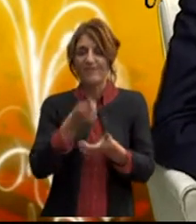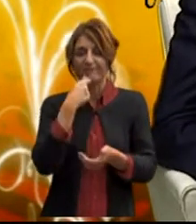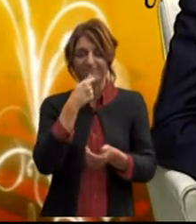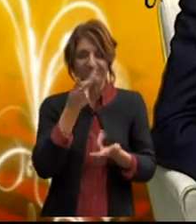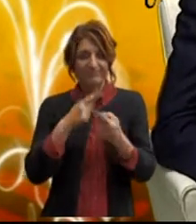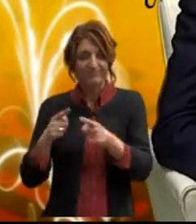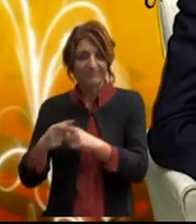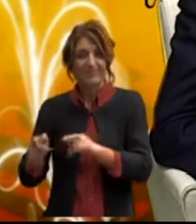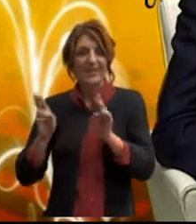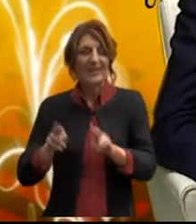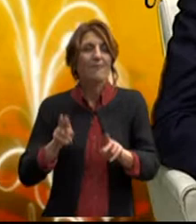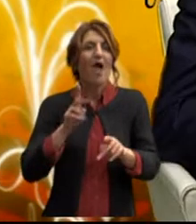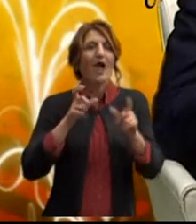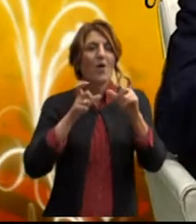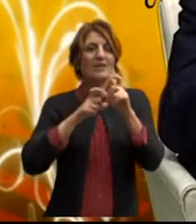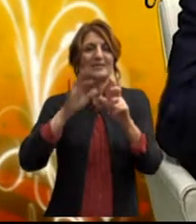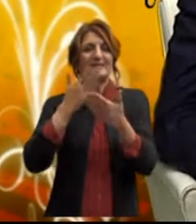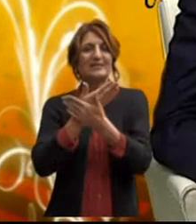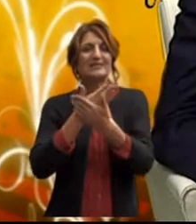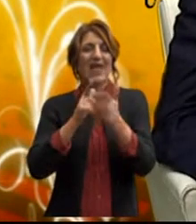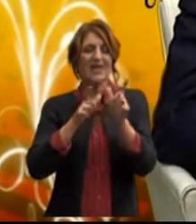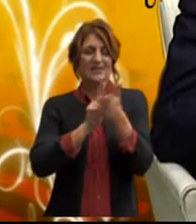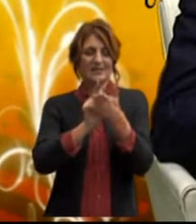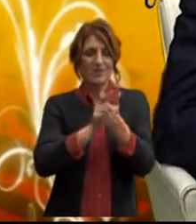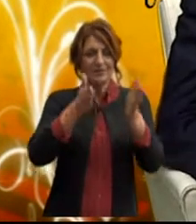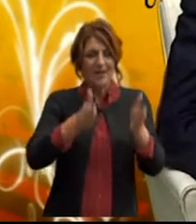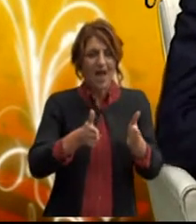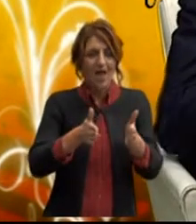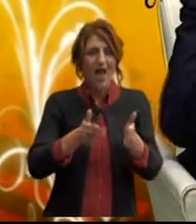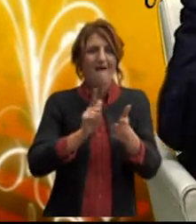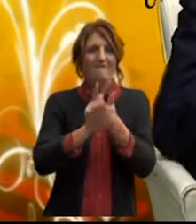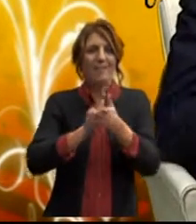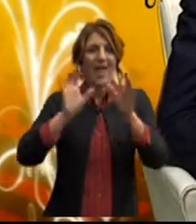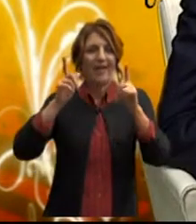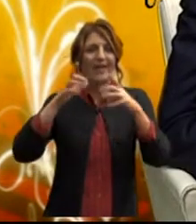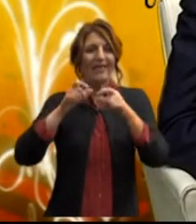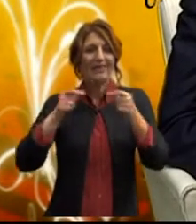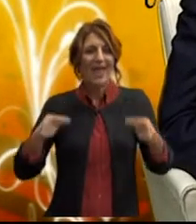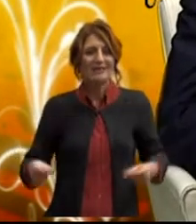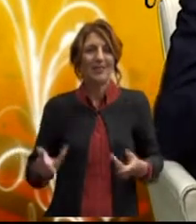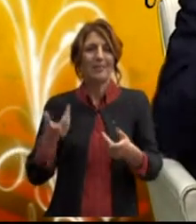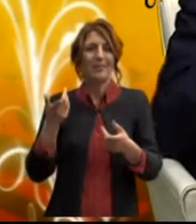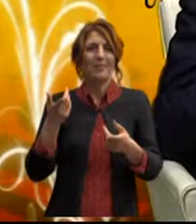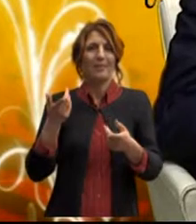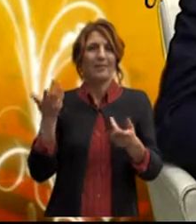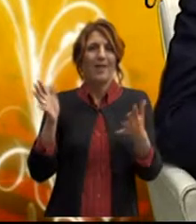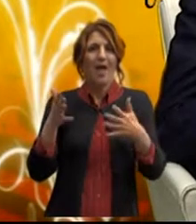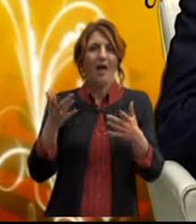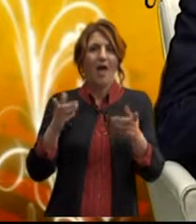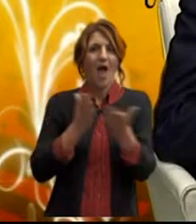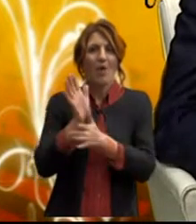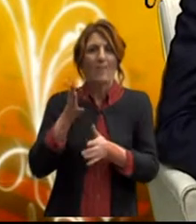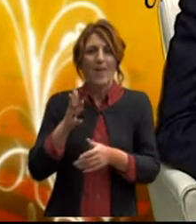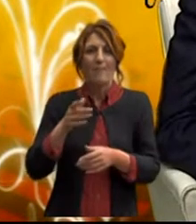je takozvana sezonska depresija, dakle, koja dolazi u jesen, kada nema dovoljno sunca. Dakle, i takve osobe mogu